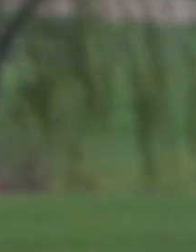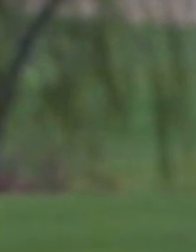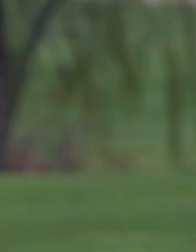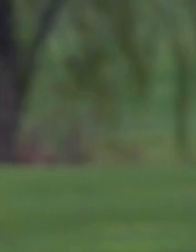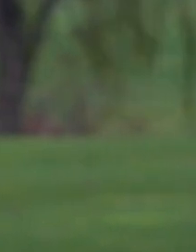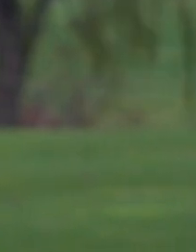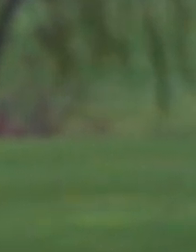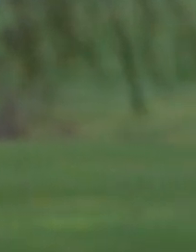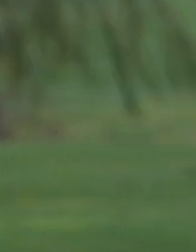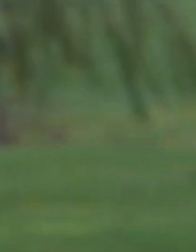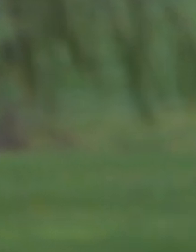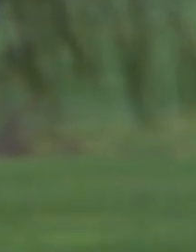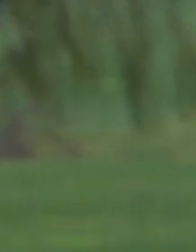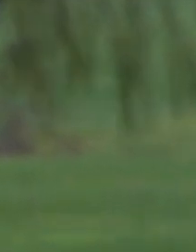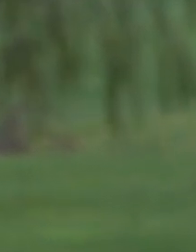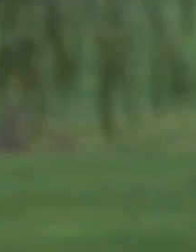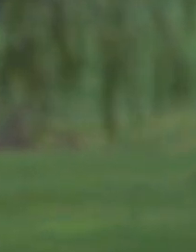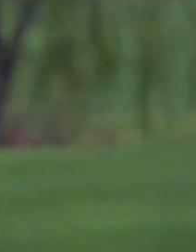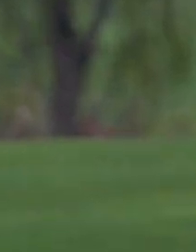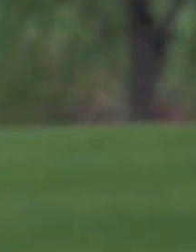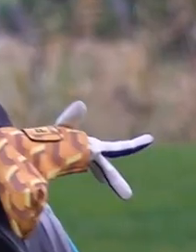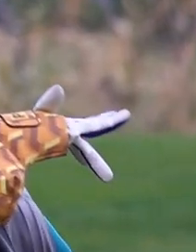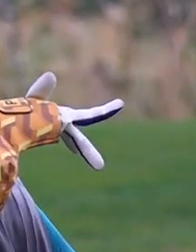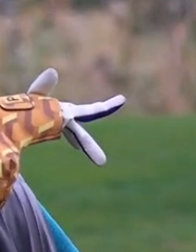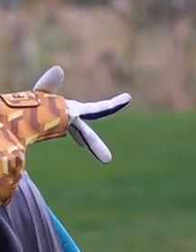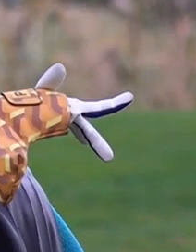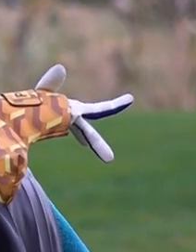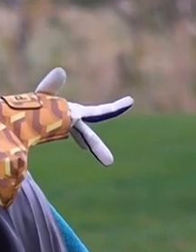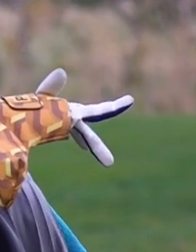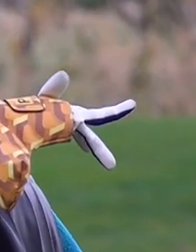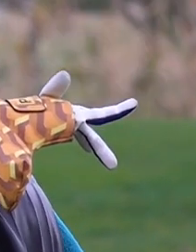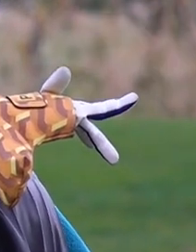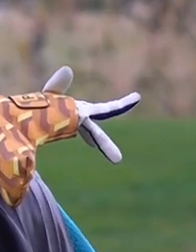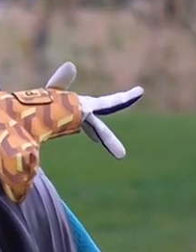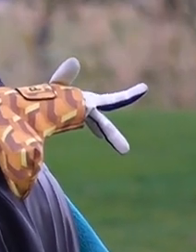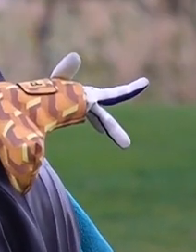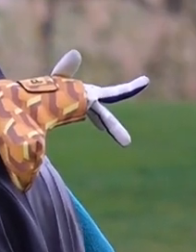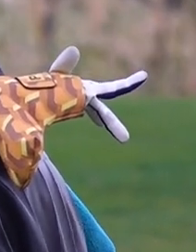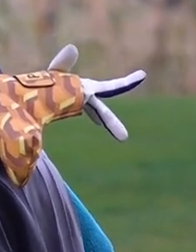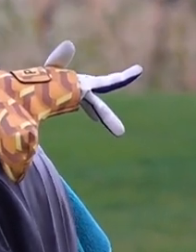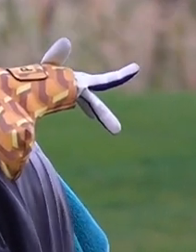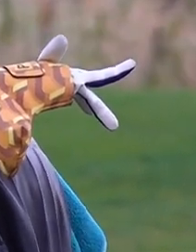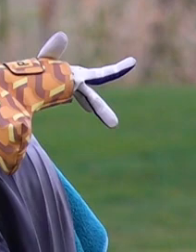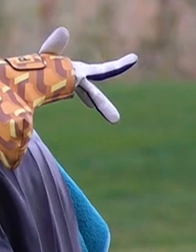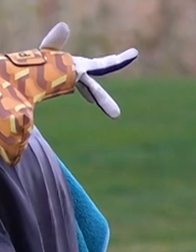너 왜 이렇게 퍼팅을 못하니, 너?